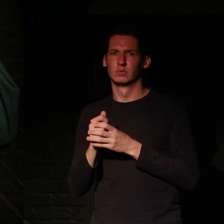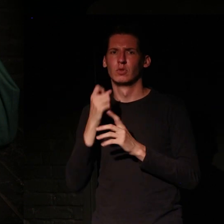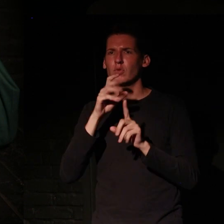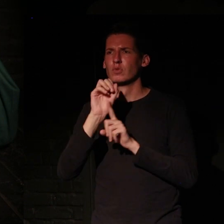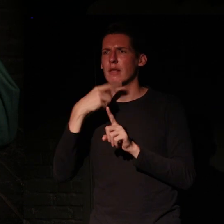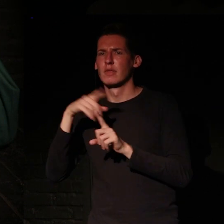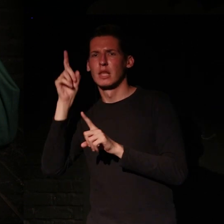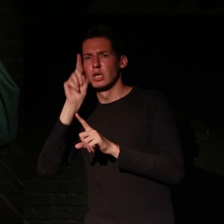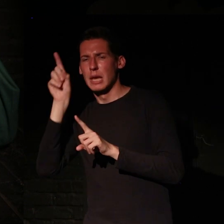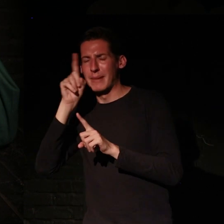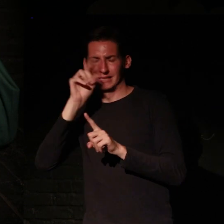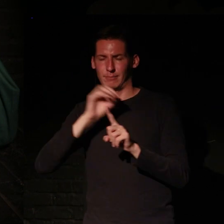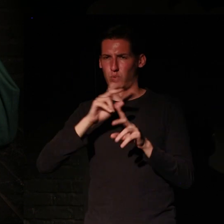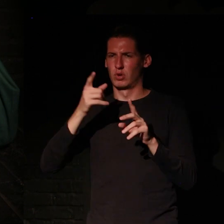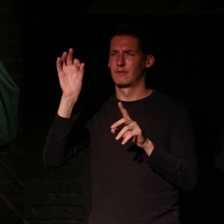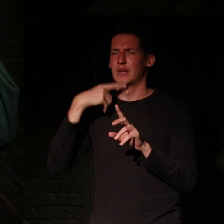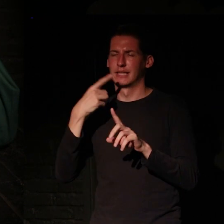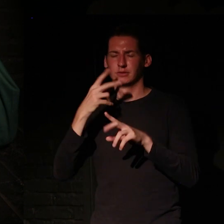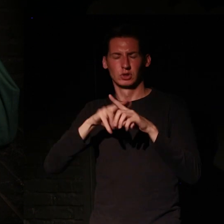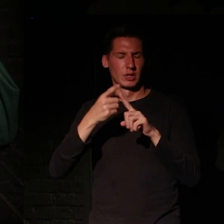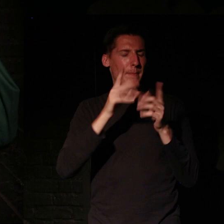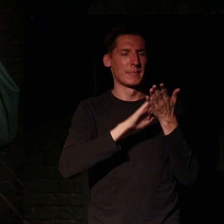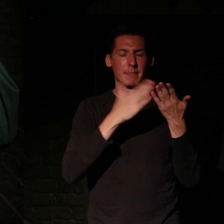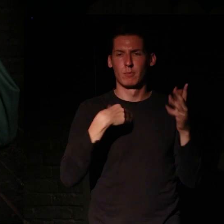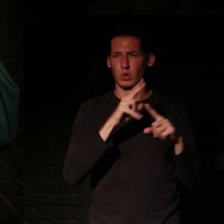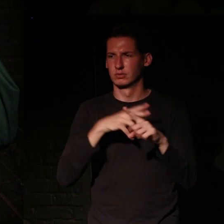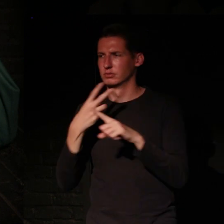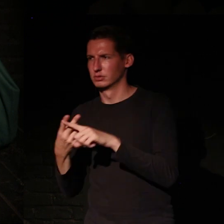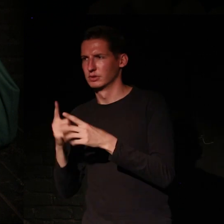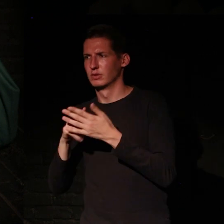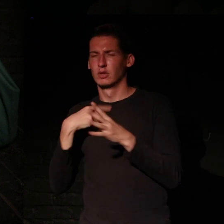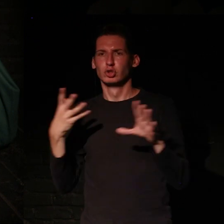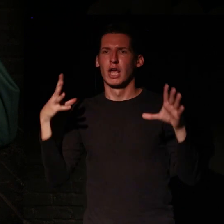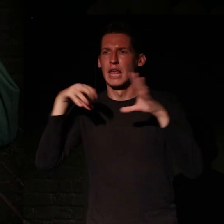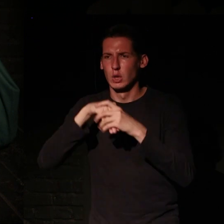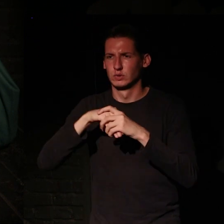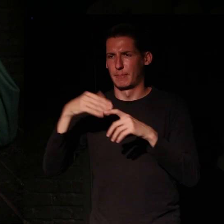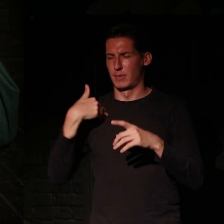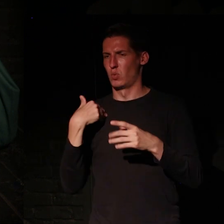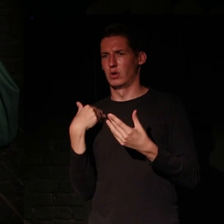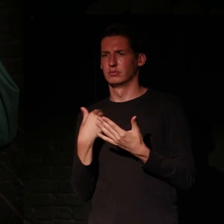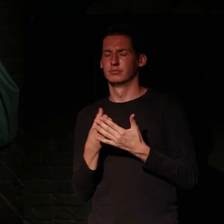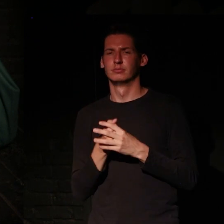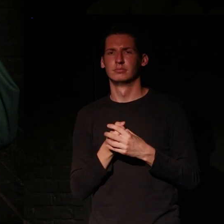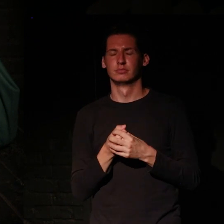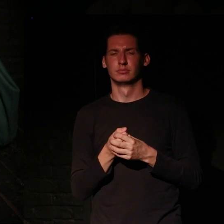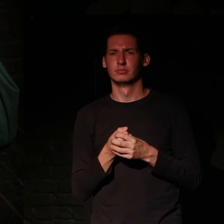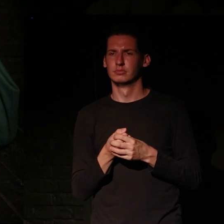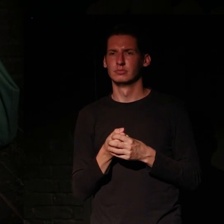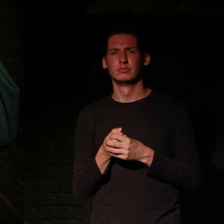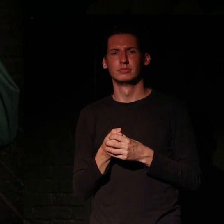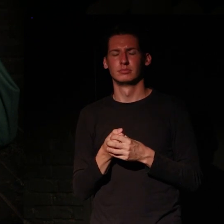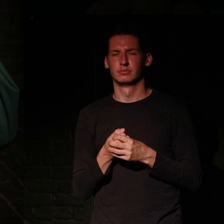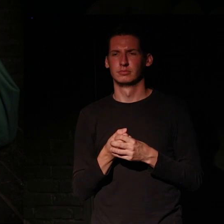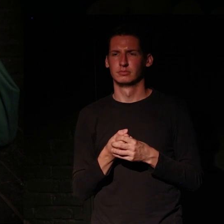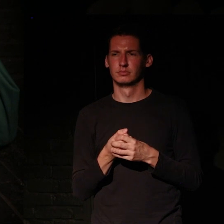niemieckie przede wszystkim tłumaczenia Biblii na język tak zwany inkluzywny, gdzie właściwie